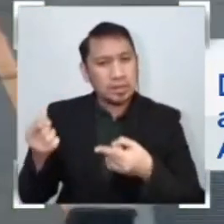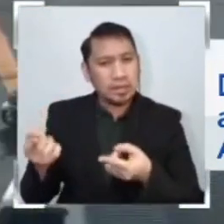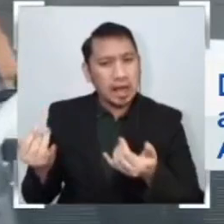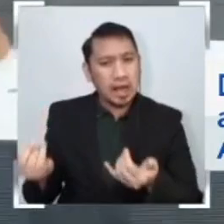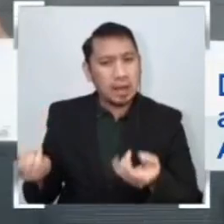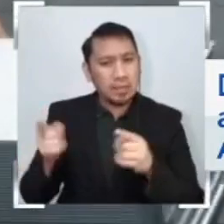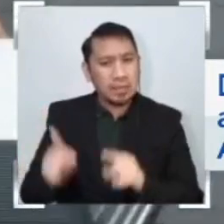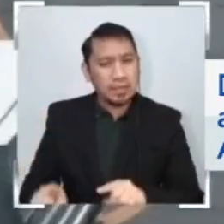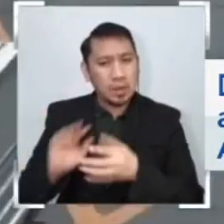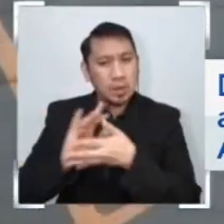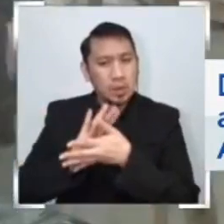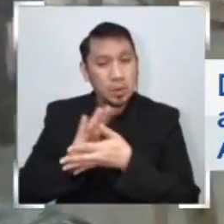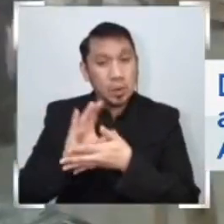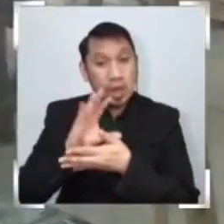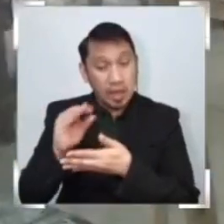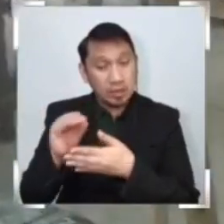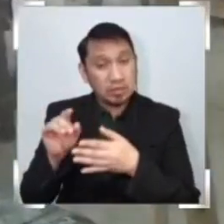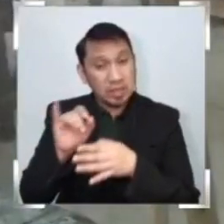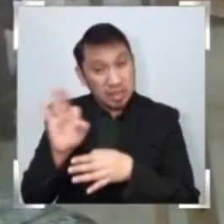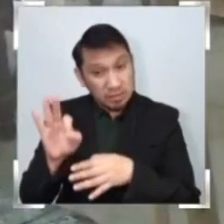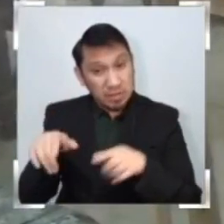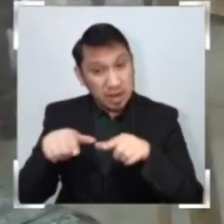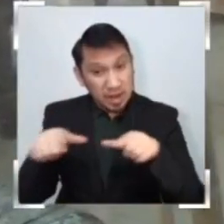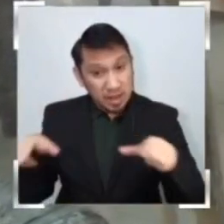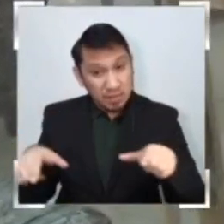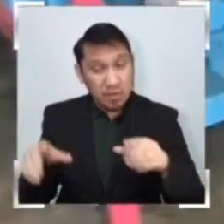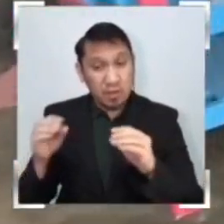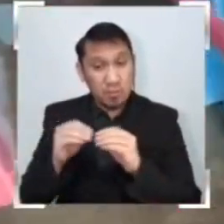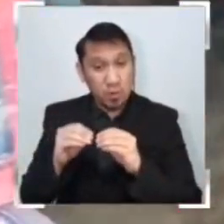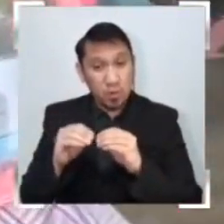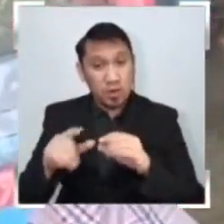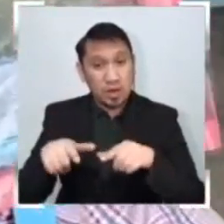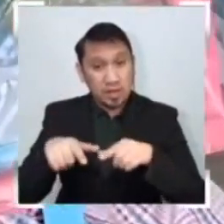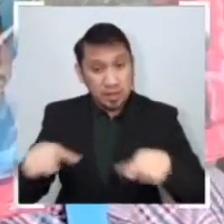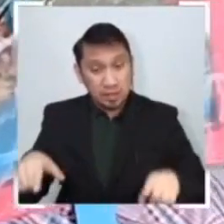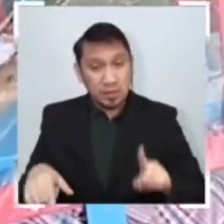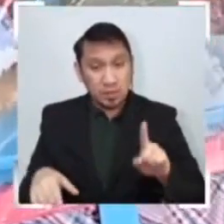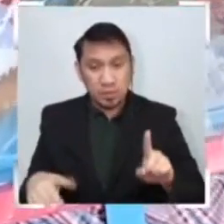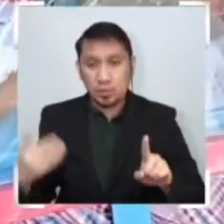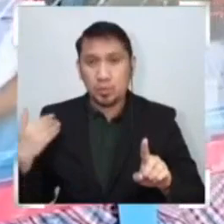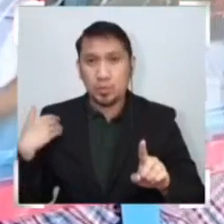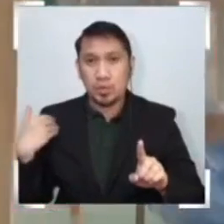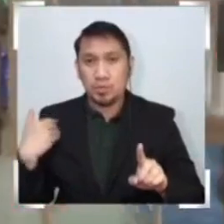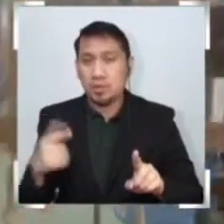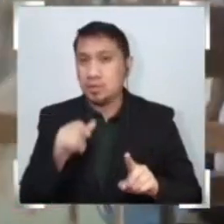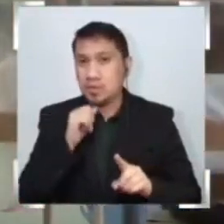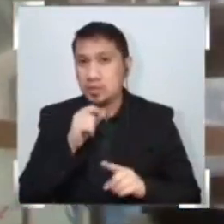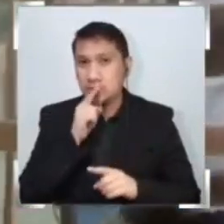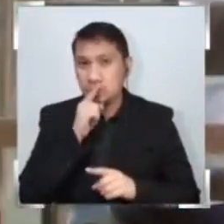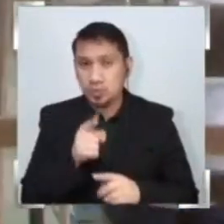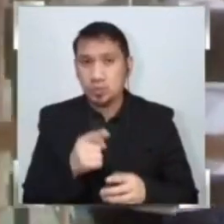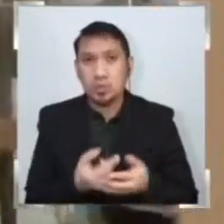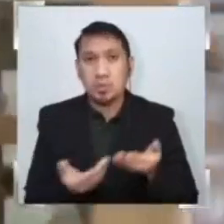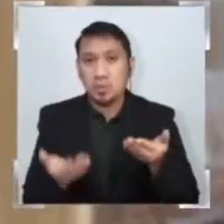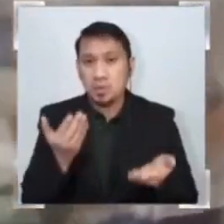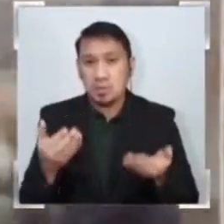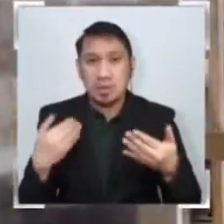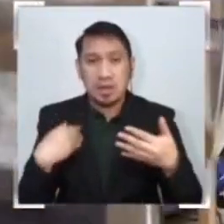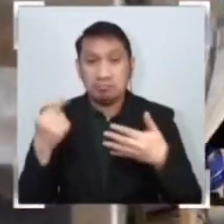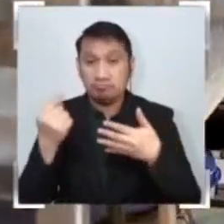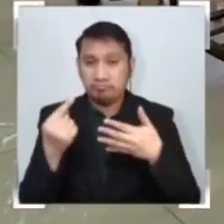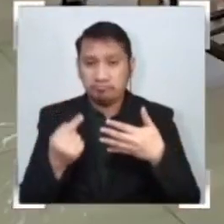pa ang alert level. Kung mag-level 1, hindi pa yon masyadong sure about that. Maraming factors. Pero from